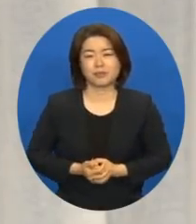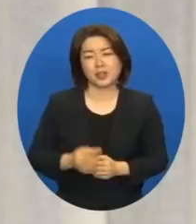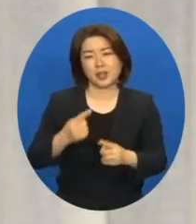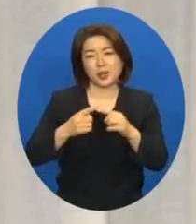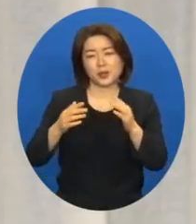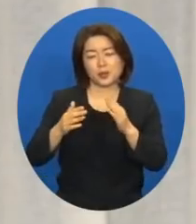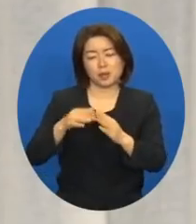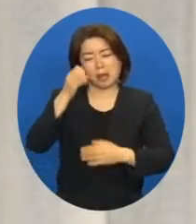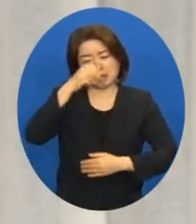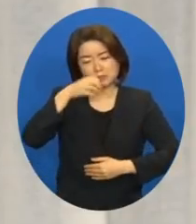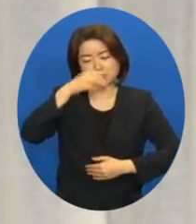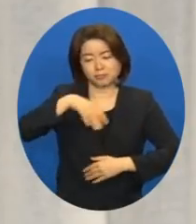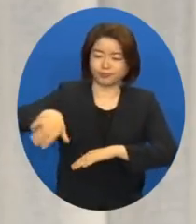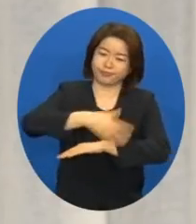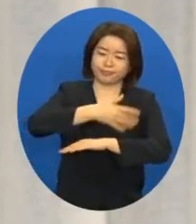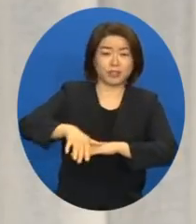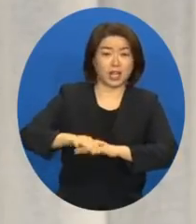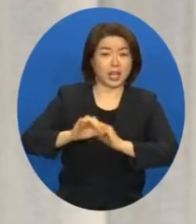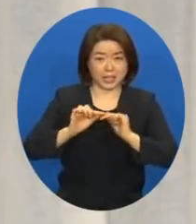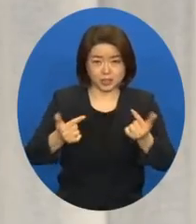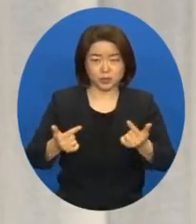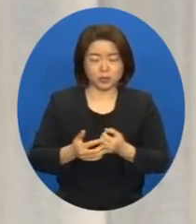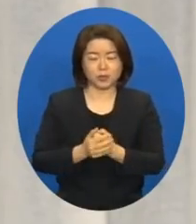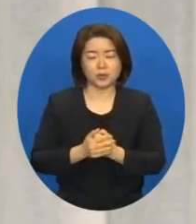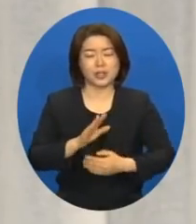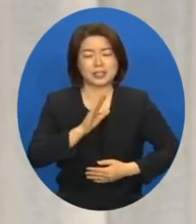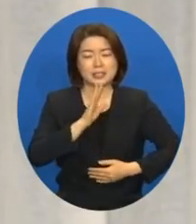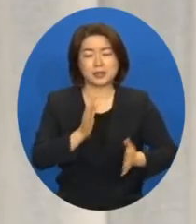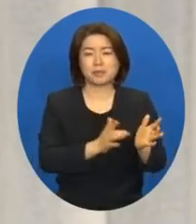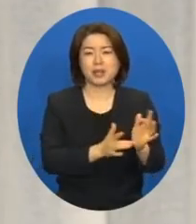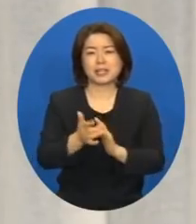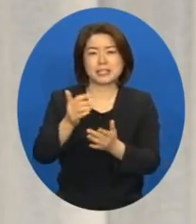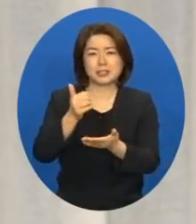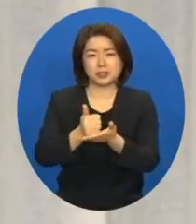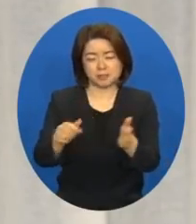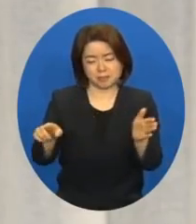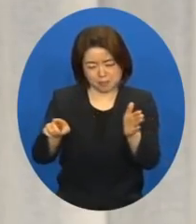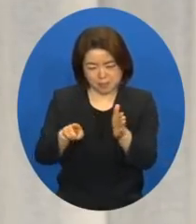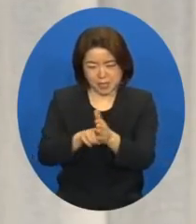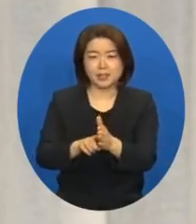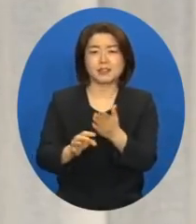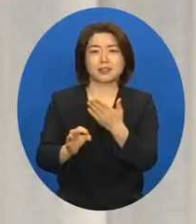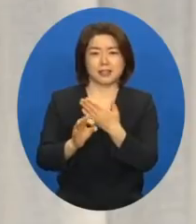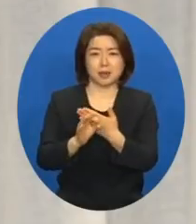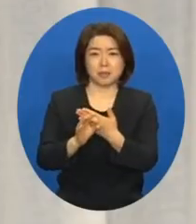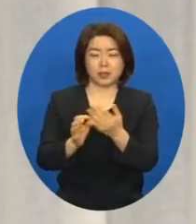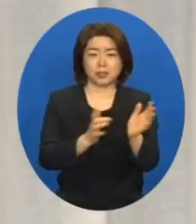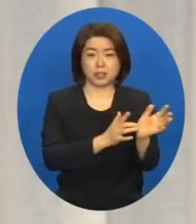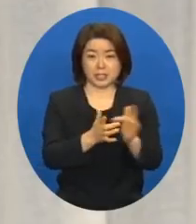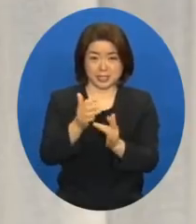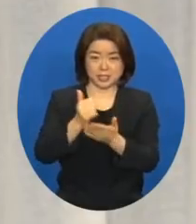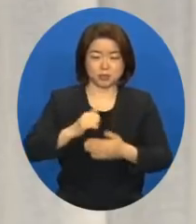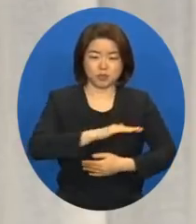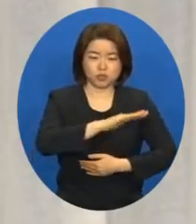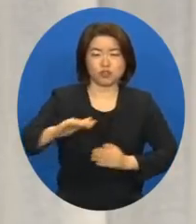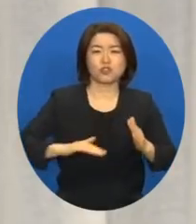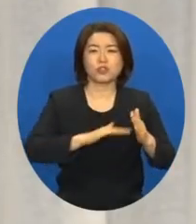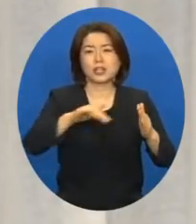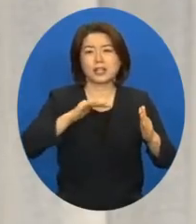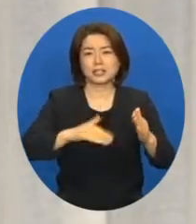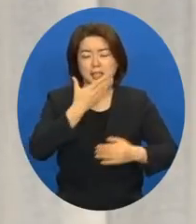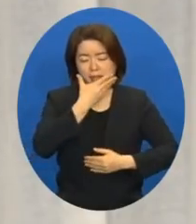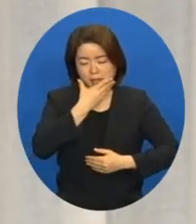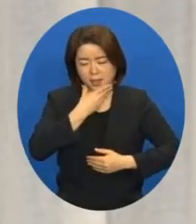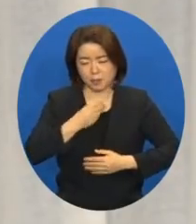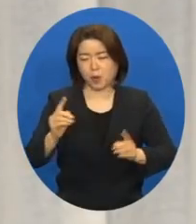교회만 왔다 갔다 하는 식이 아니고 정말 예수님을 정말 믿는다면 예수님은 우리의 가정을 행복하게